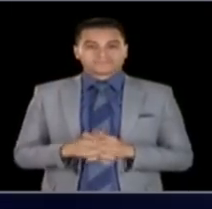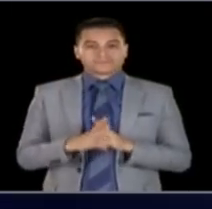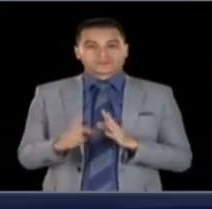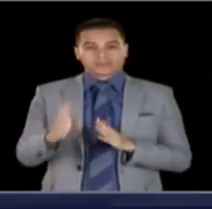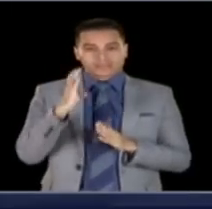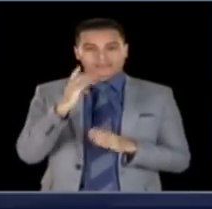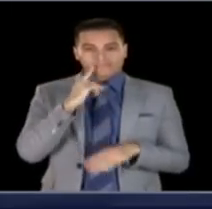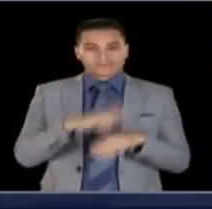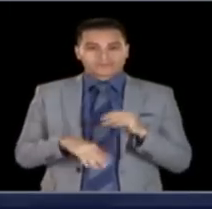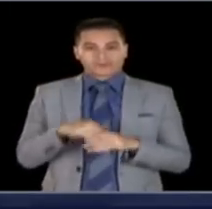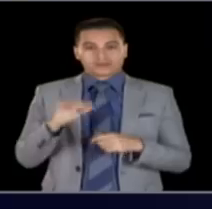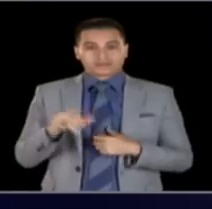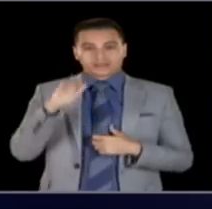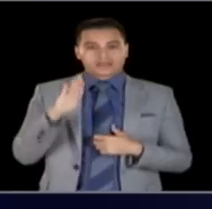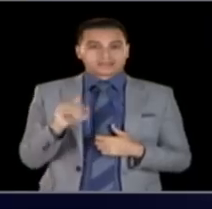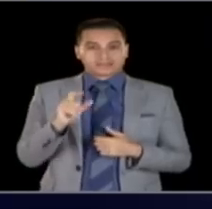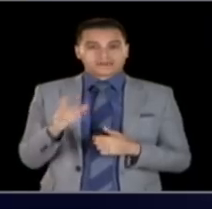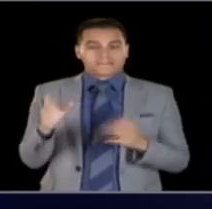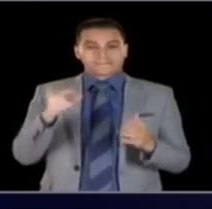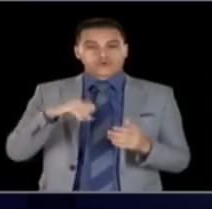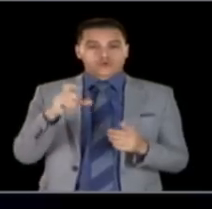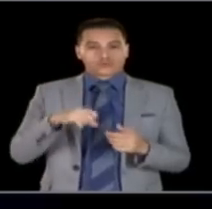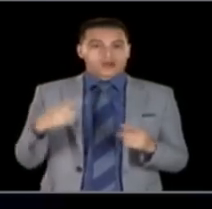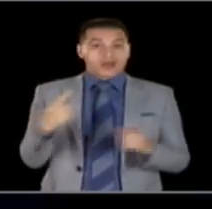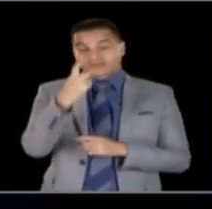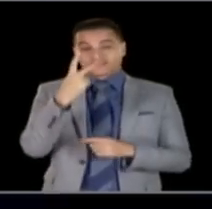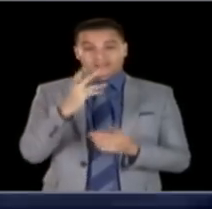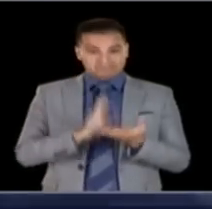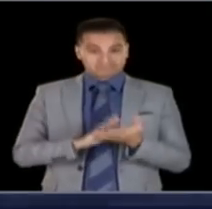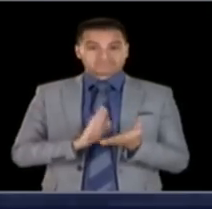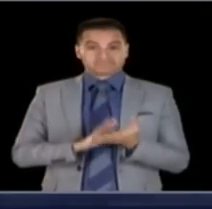إجابتك ياسين بونو. الهدف الثاني،